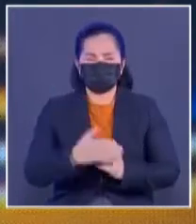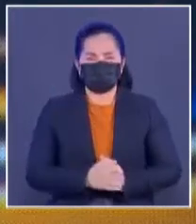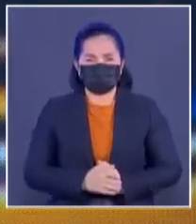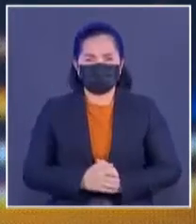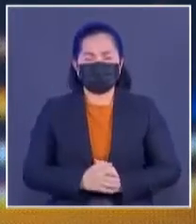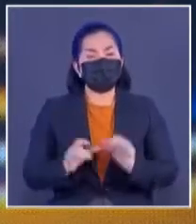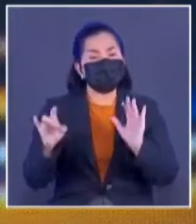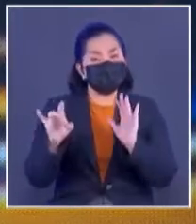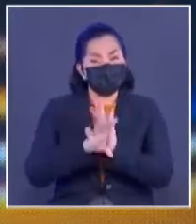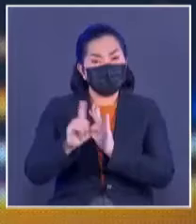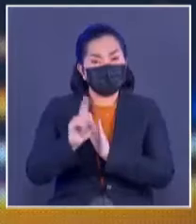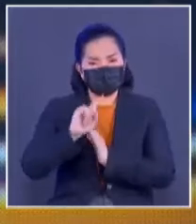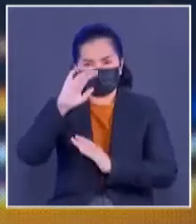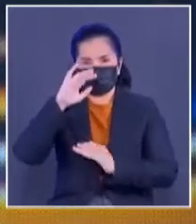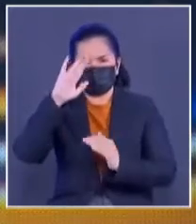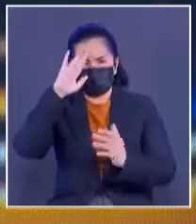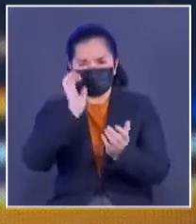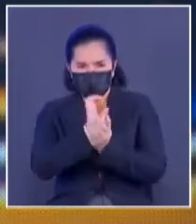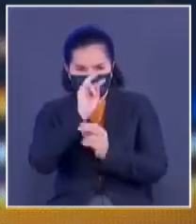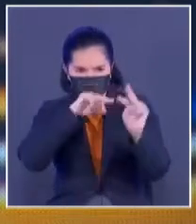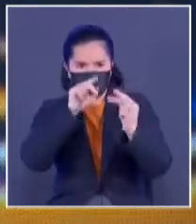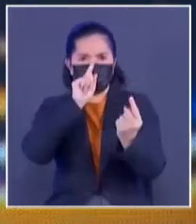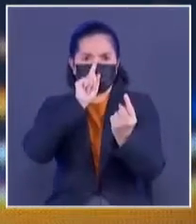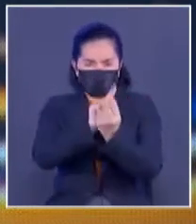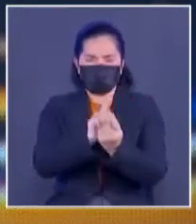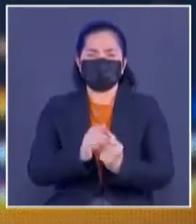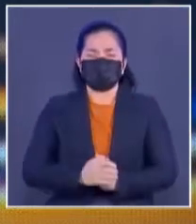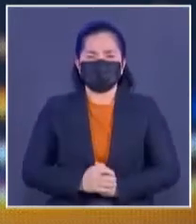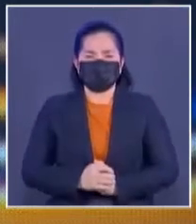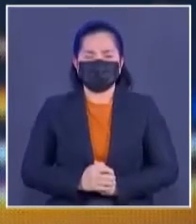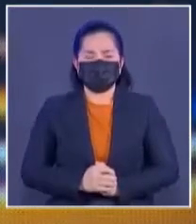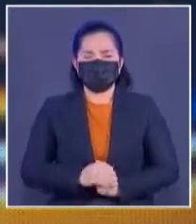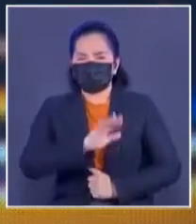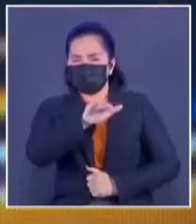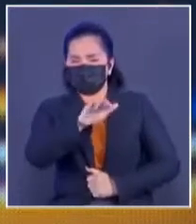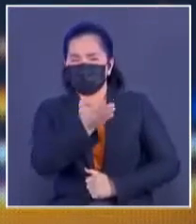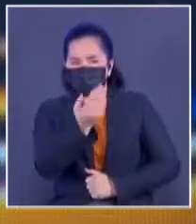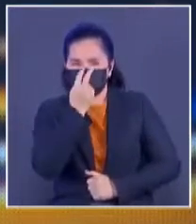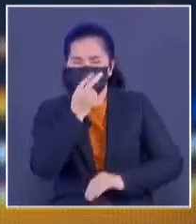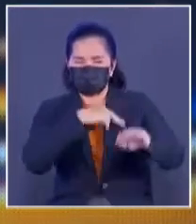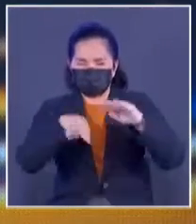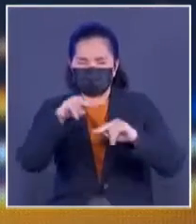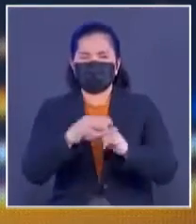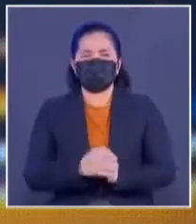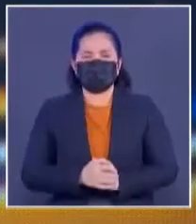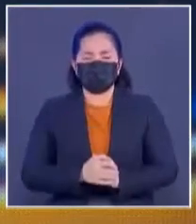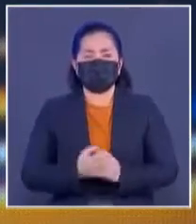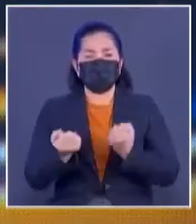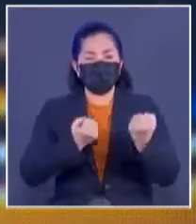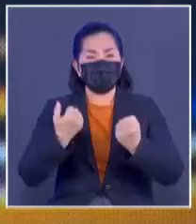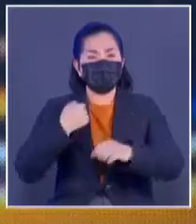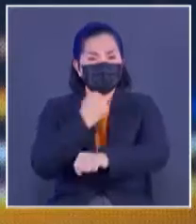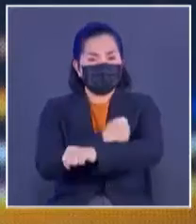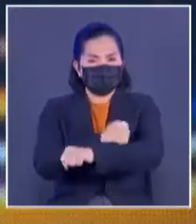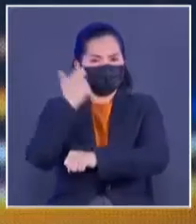แต่ว่าสุดท้ายไม่พ้นน้ำมือของเจ้าหน้าที่นะครับเจ้าหน้าที่เห็นผิดสังเกตก็เรียกตรวจสอบตรวจค้นปรากฏว่าในรถโอ้โหแรงง